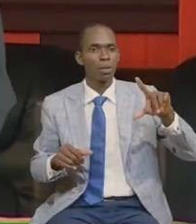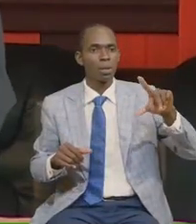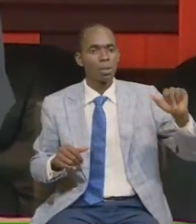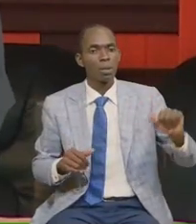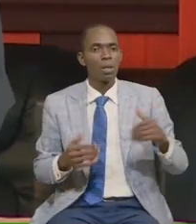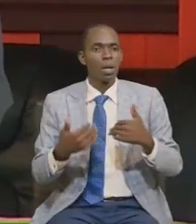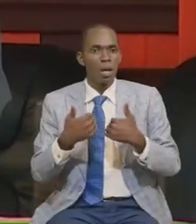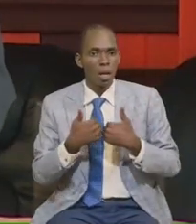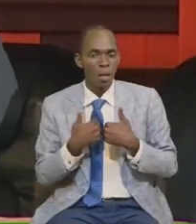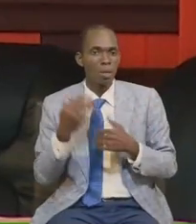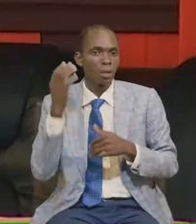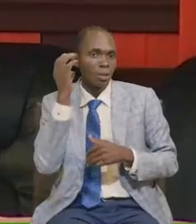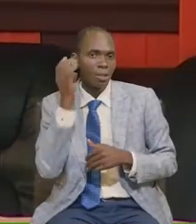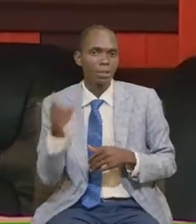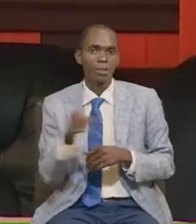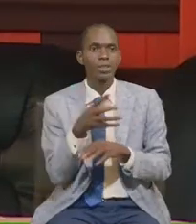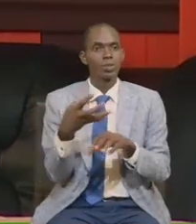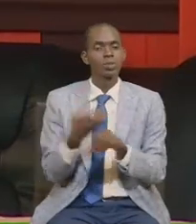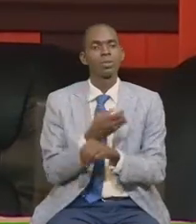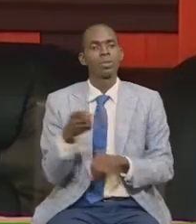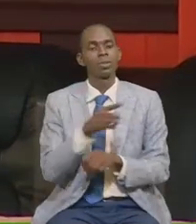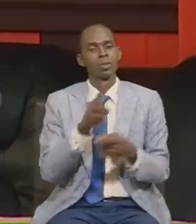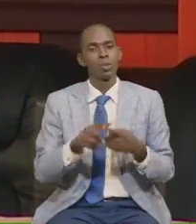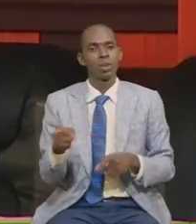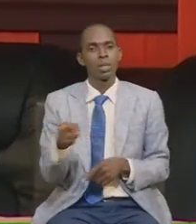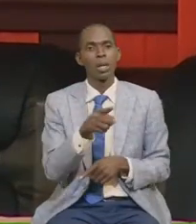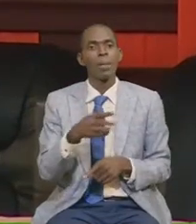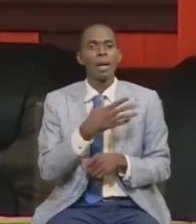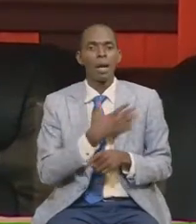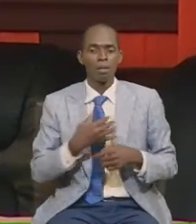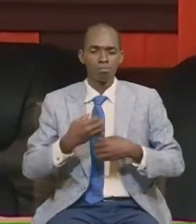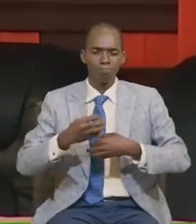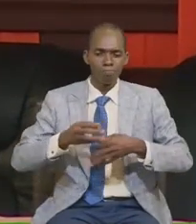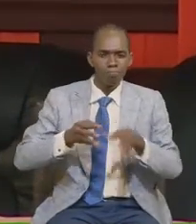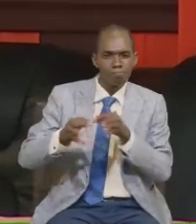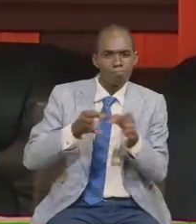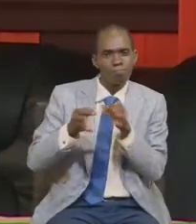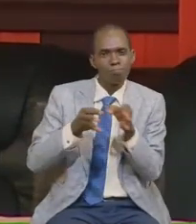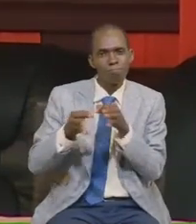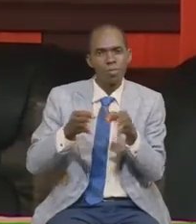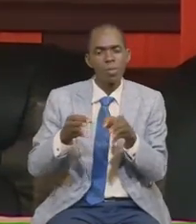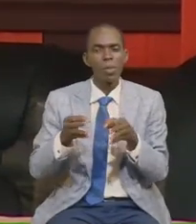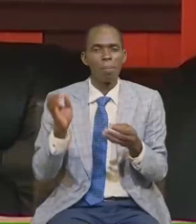et lui exposaient plus exactement la voix de Dieu.